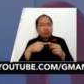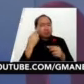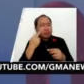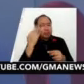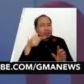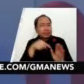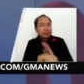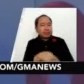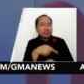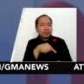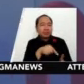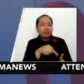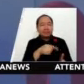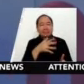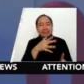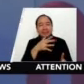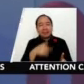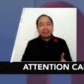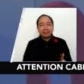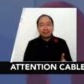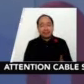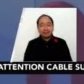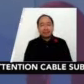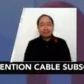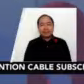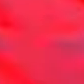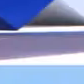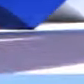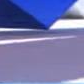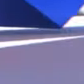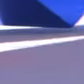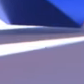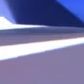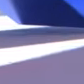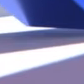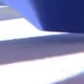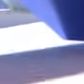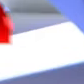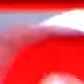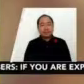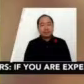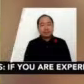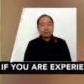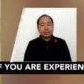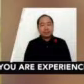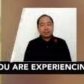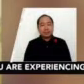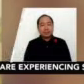Russell Simorio ng GMA Regional TV, One North, Central Luzon.